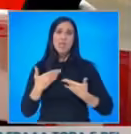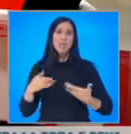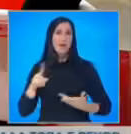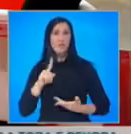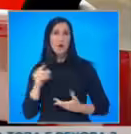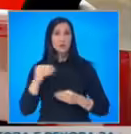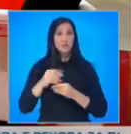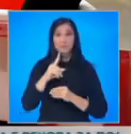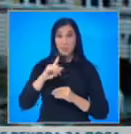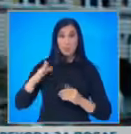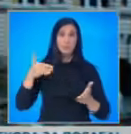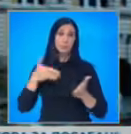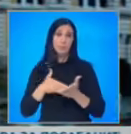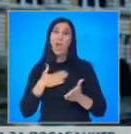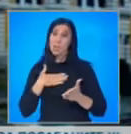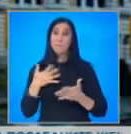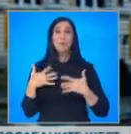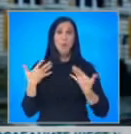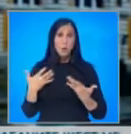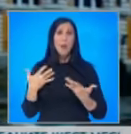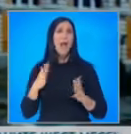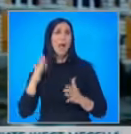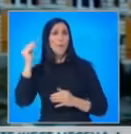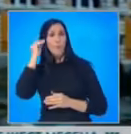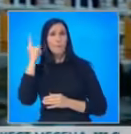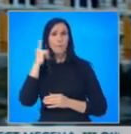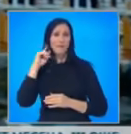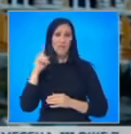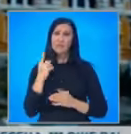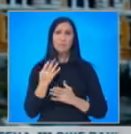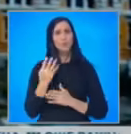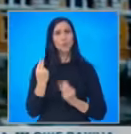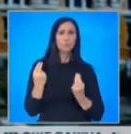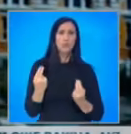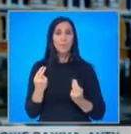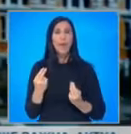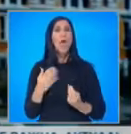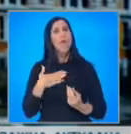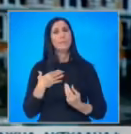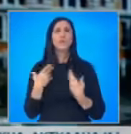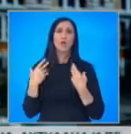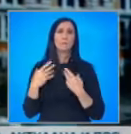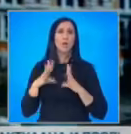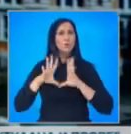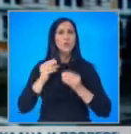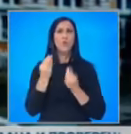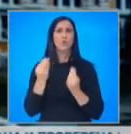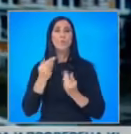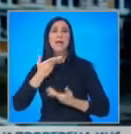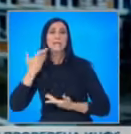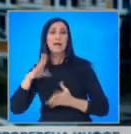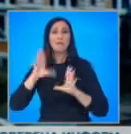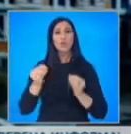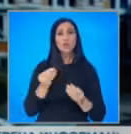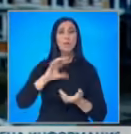първи път в опозиция. И имахме желание, наистина, ако си спомняте, първият ден тръгна не лошо. Като цяло имаше добри изказвания на